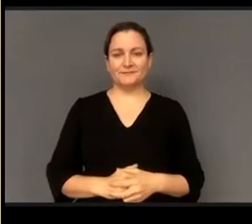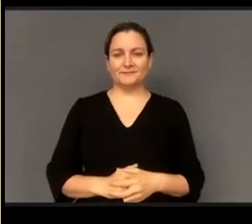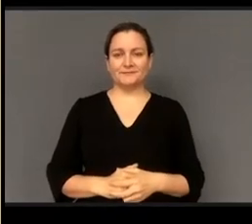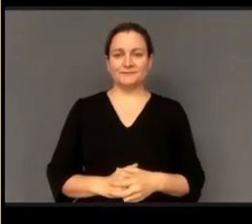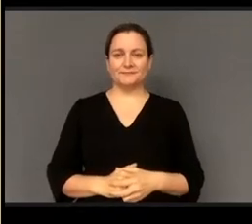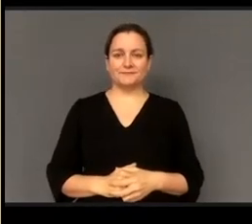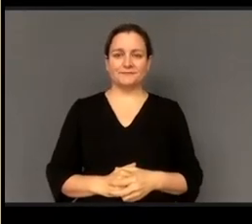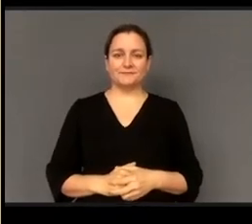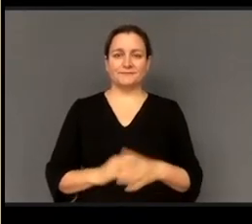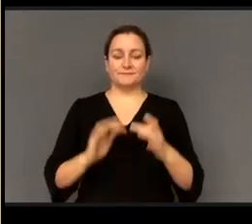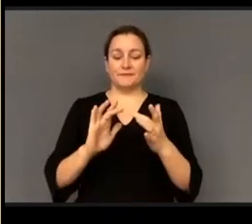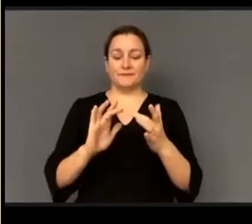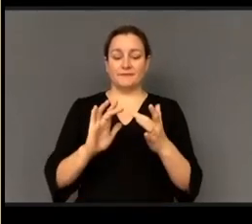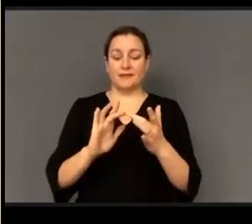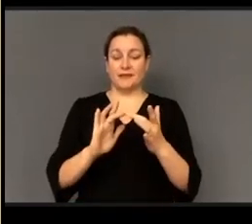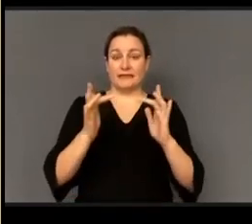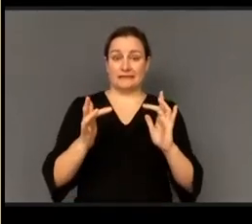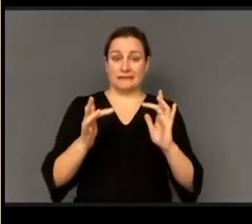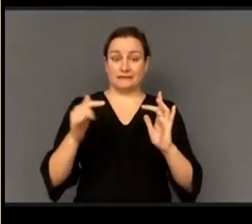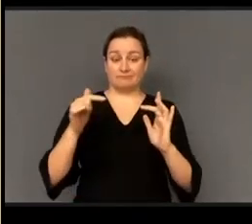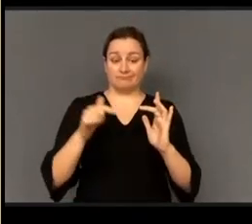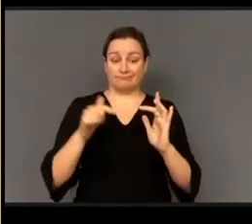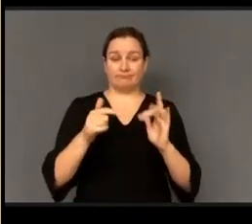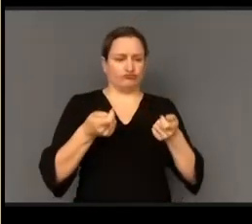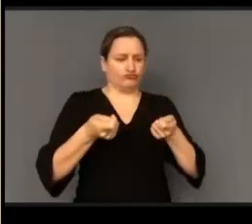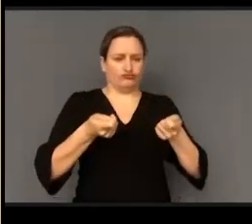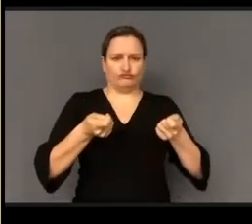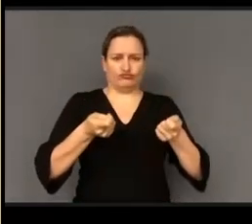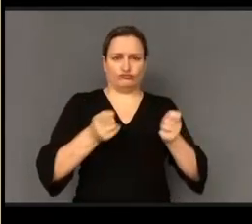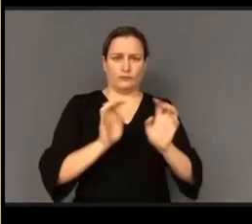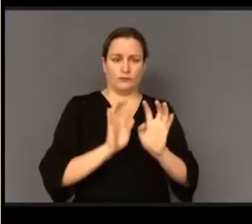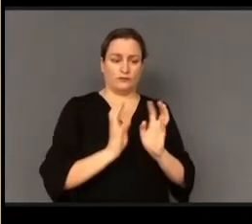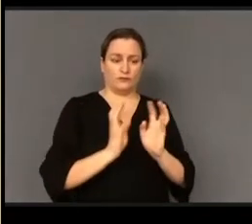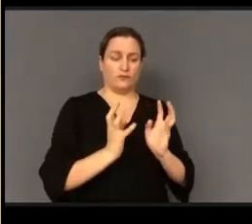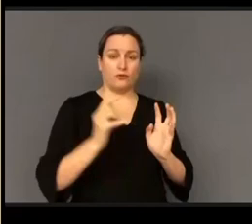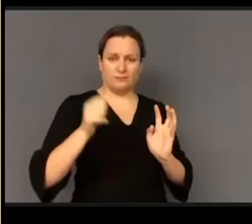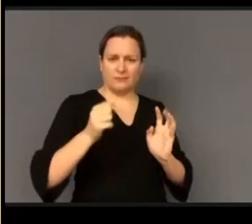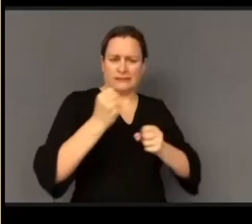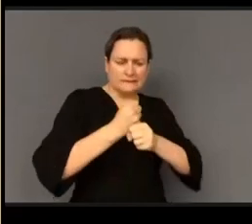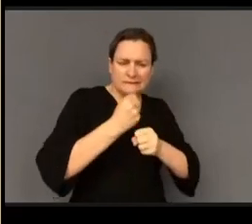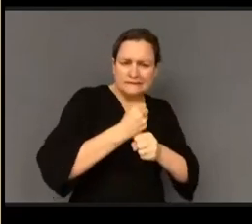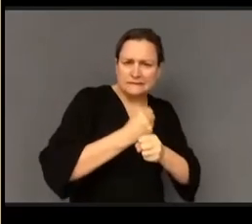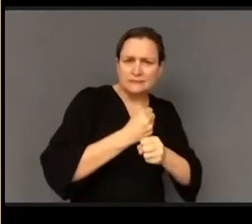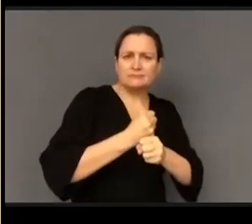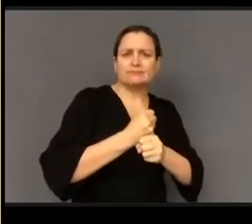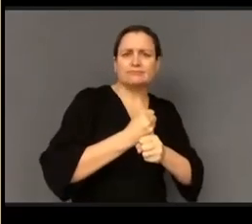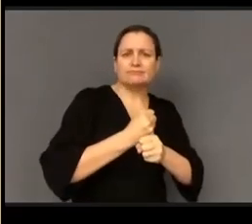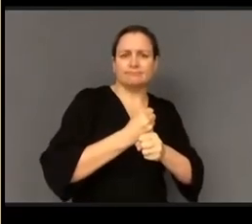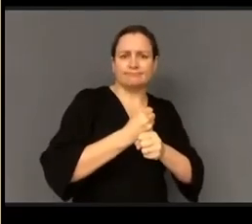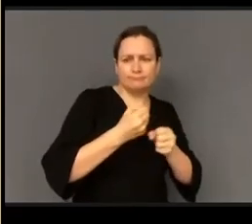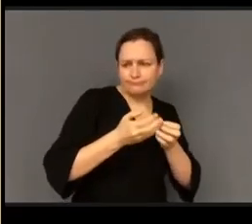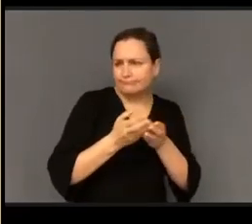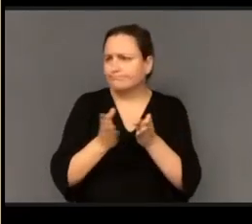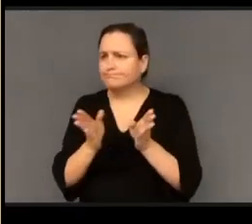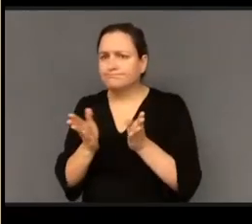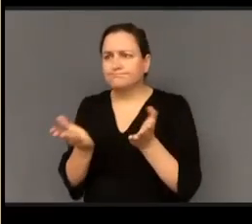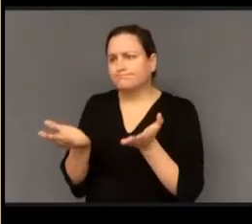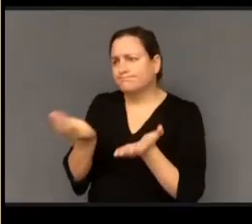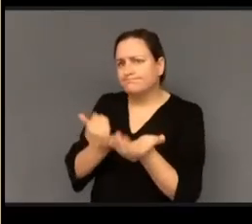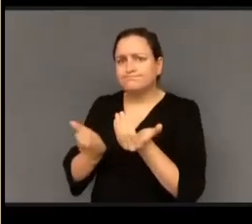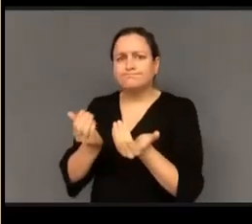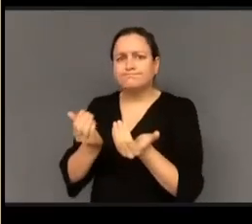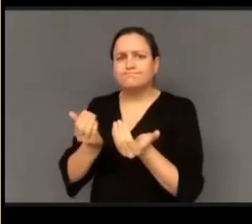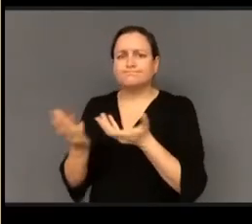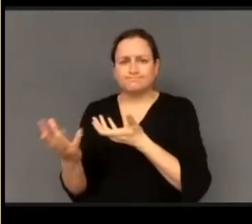La philosophie de base du Forum sur la gouvernance de l'Internet, qui met l'accent sur des processus